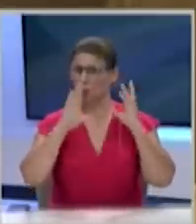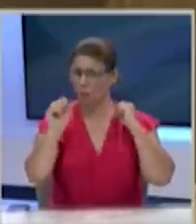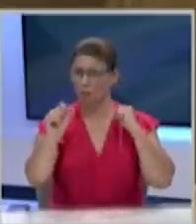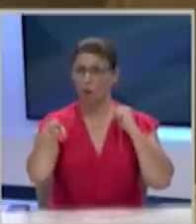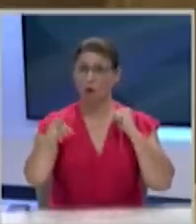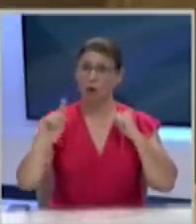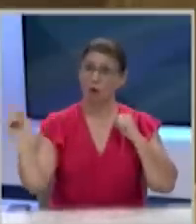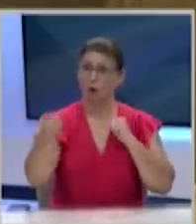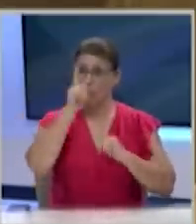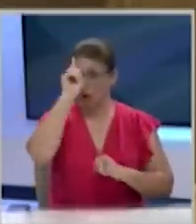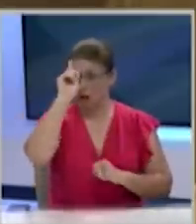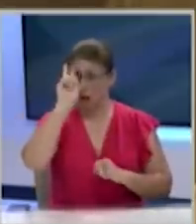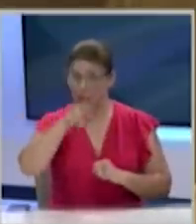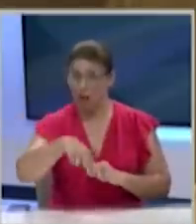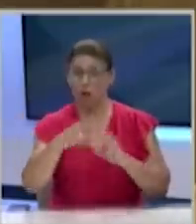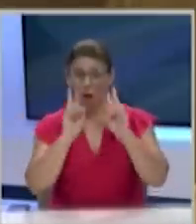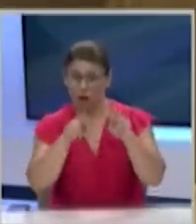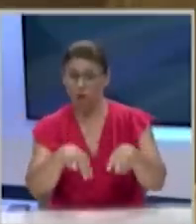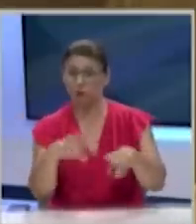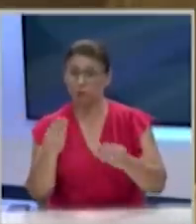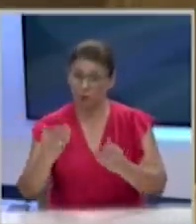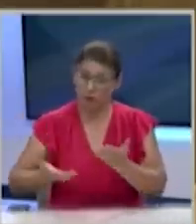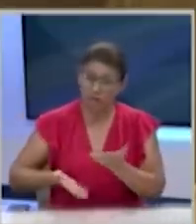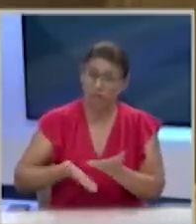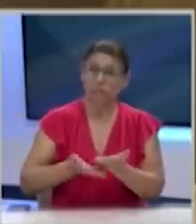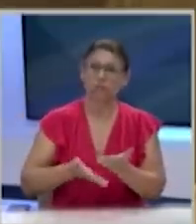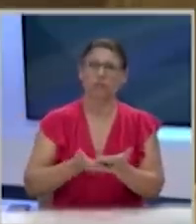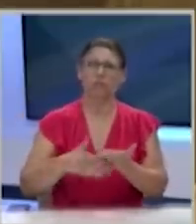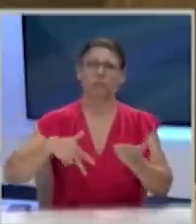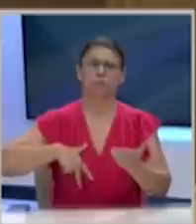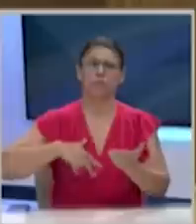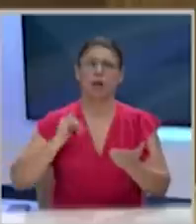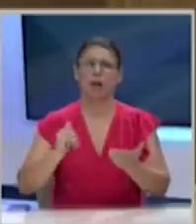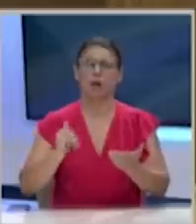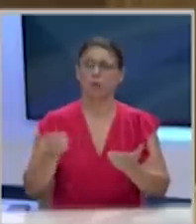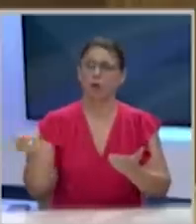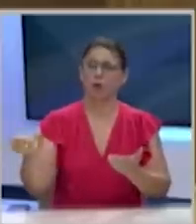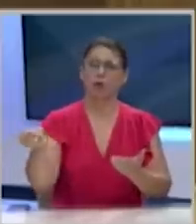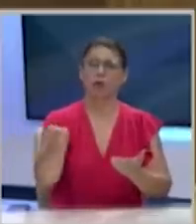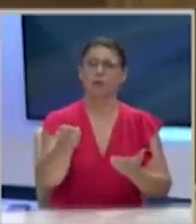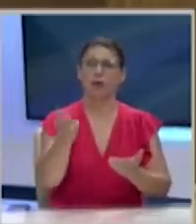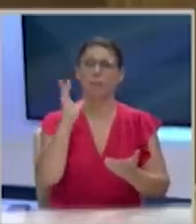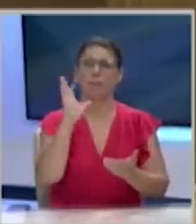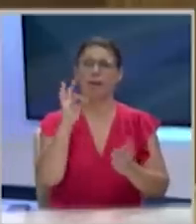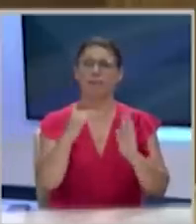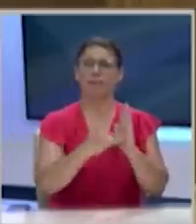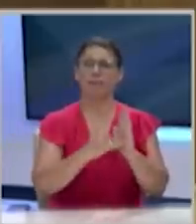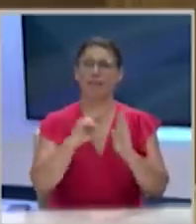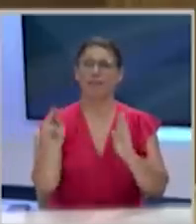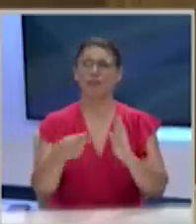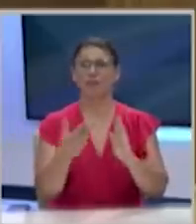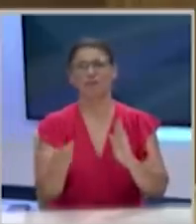όλους αναγνωρίστηκε η καθοριστική τους συμβολή, η κυβέρνηση ακόμα τους χρωστάει 50.000